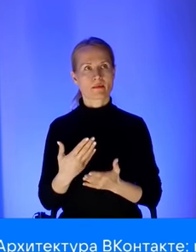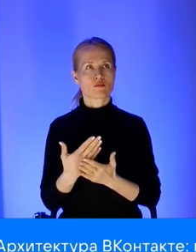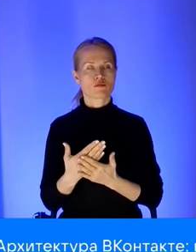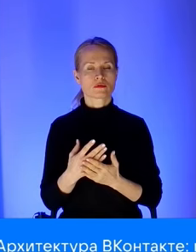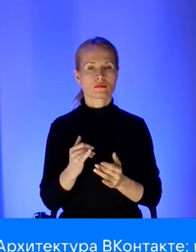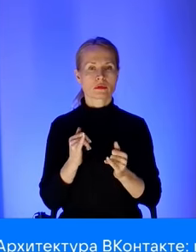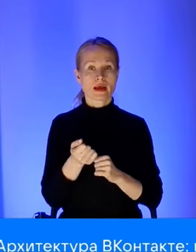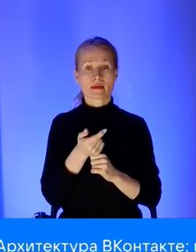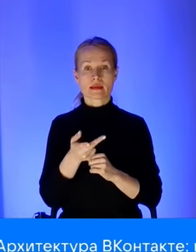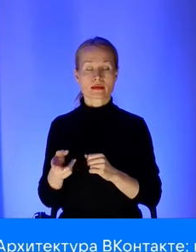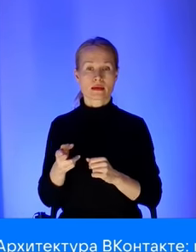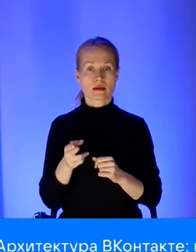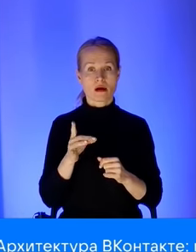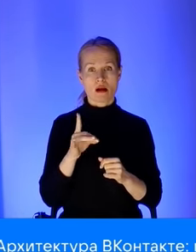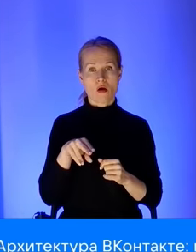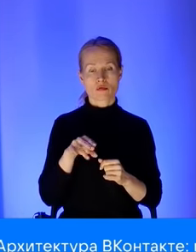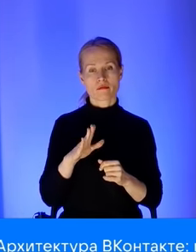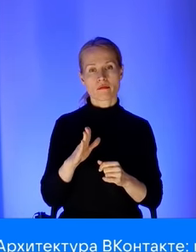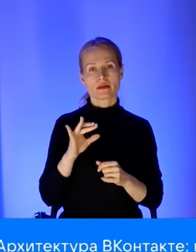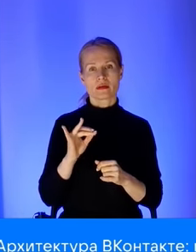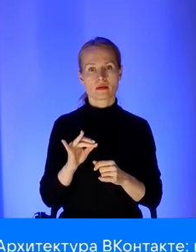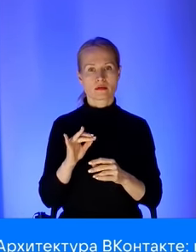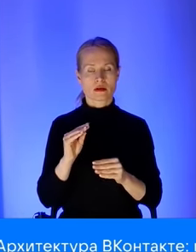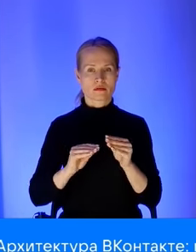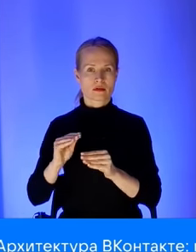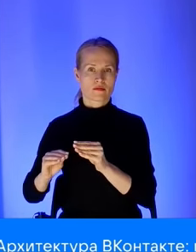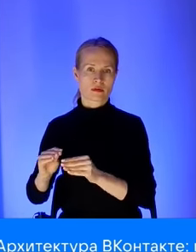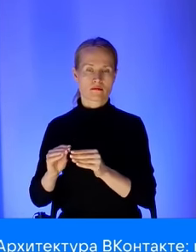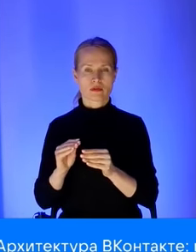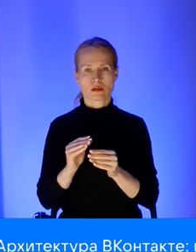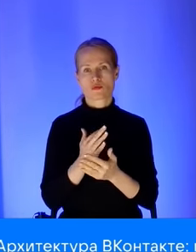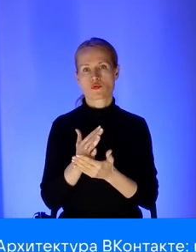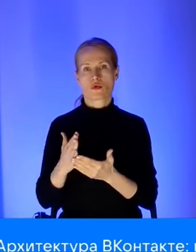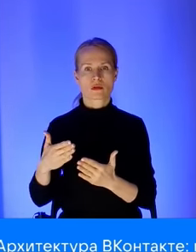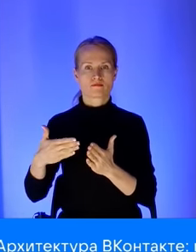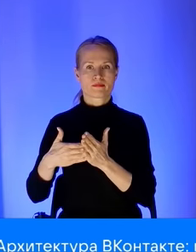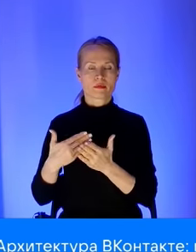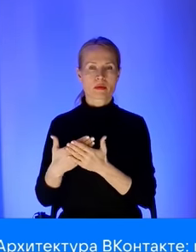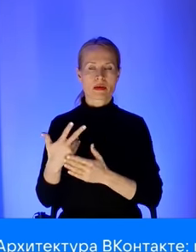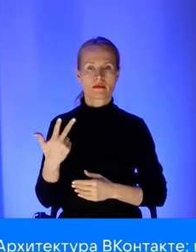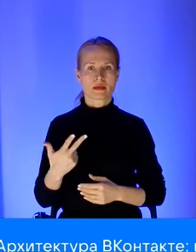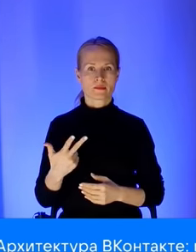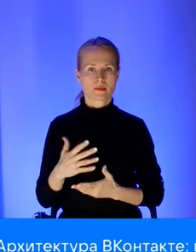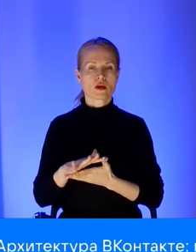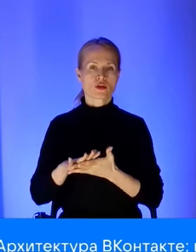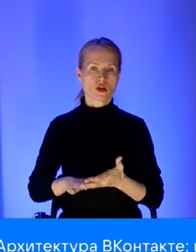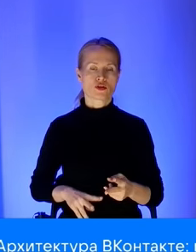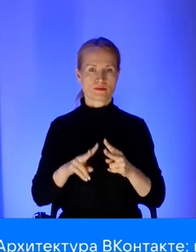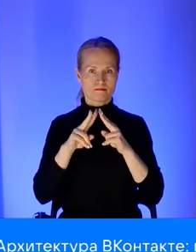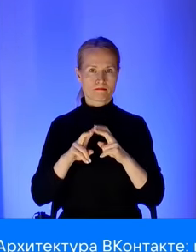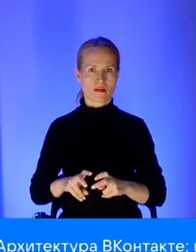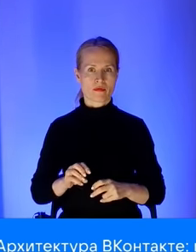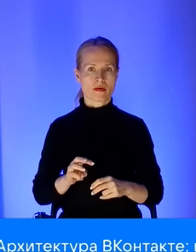для нескольких раундов и для состава реплик равным сколько-то Ну в нашем случае три и дальше уже проверить